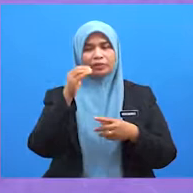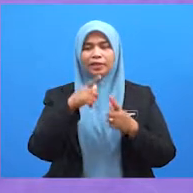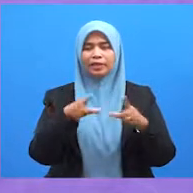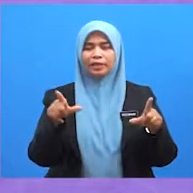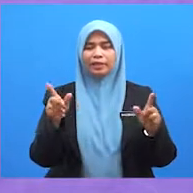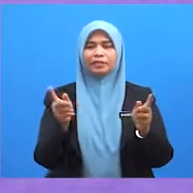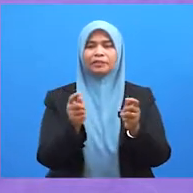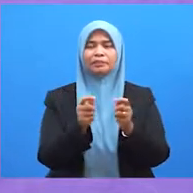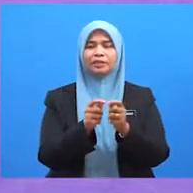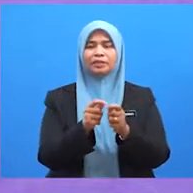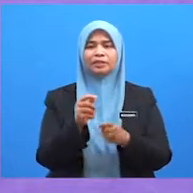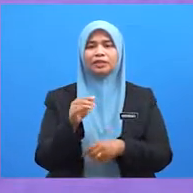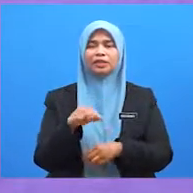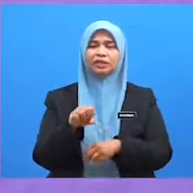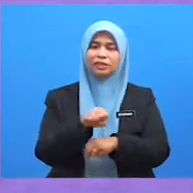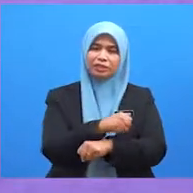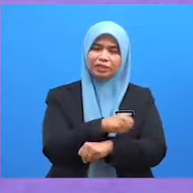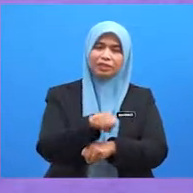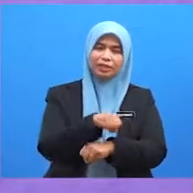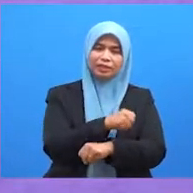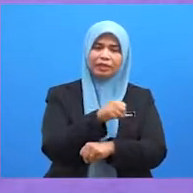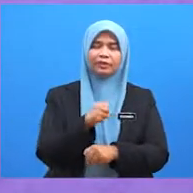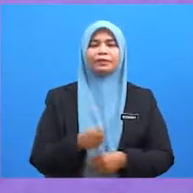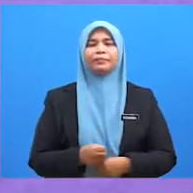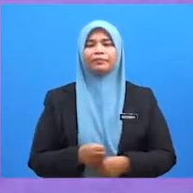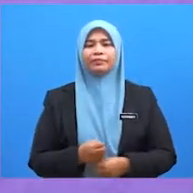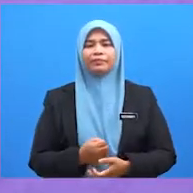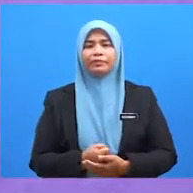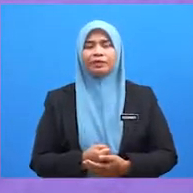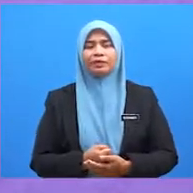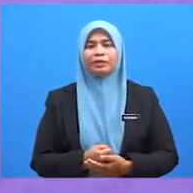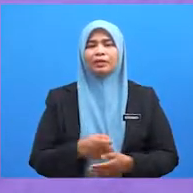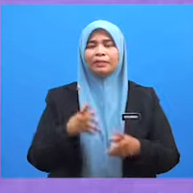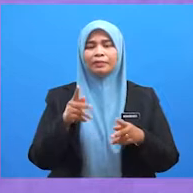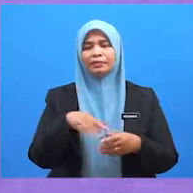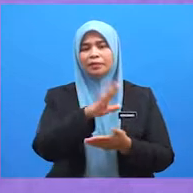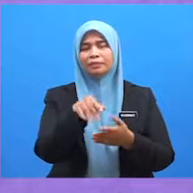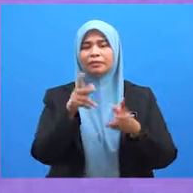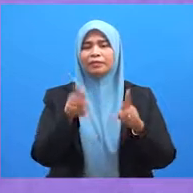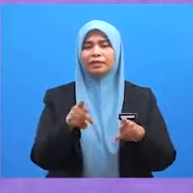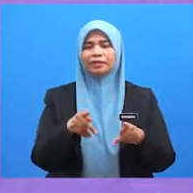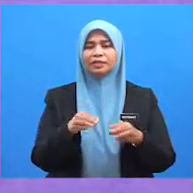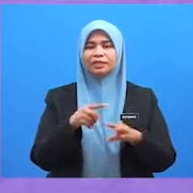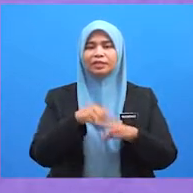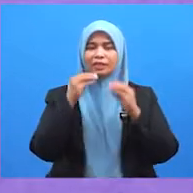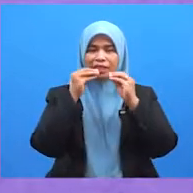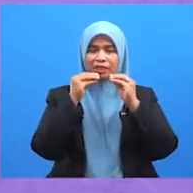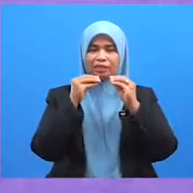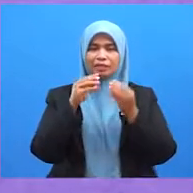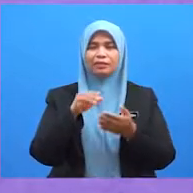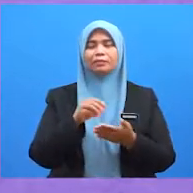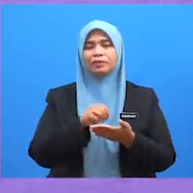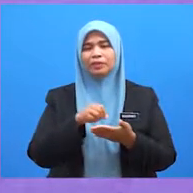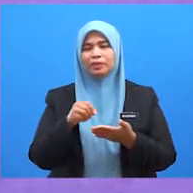seperti syair. Misalnya, di Muannasah, para pelajar diajar menulis dan membaca